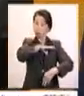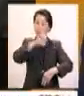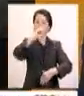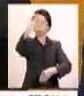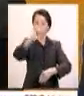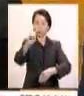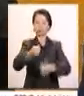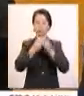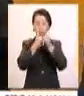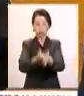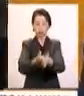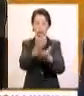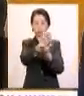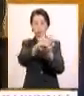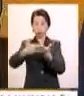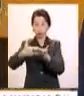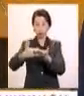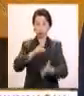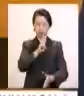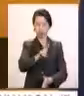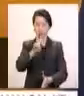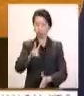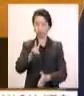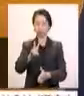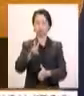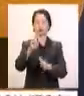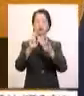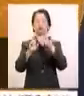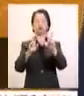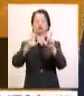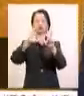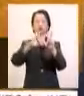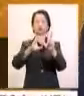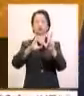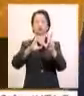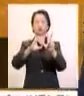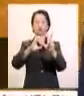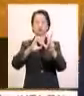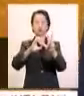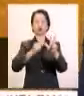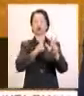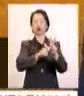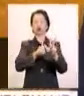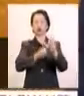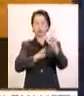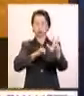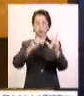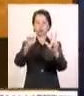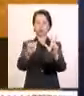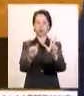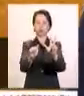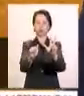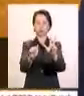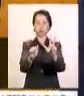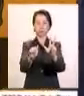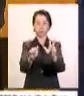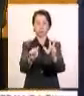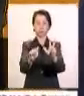to section 22 3C 3A ya,